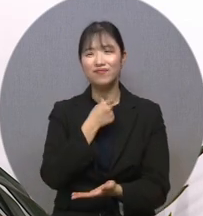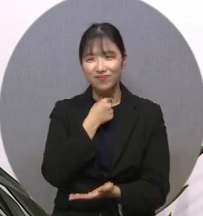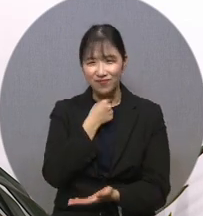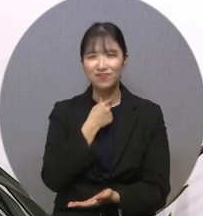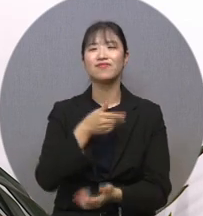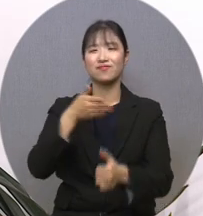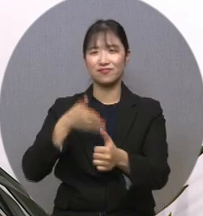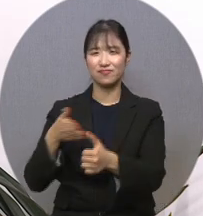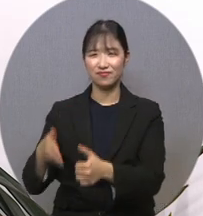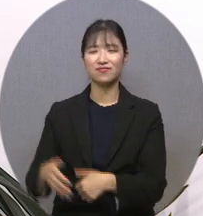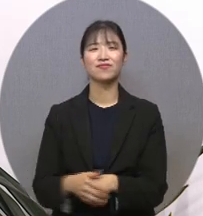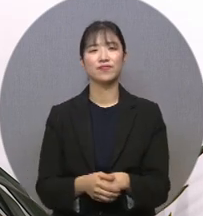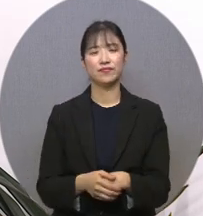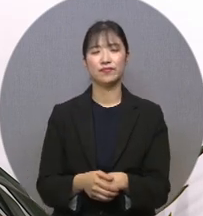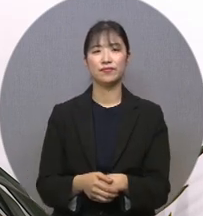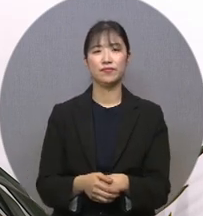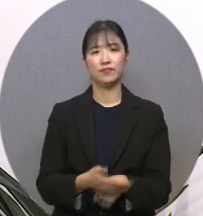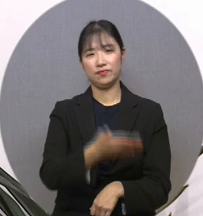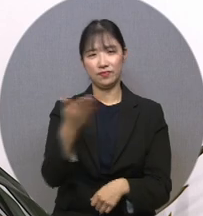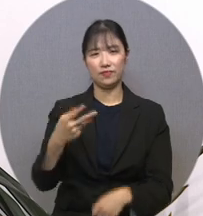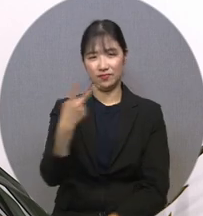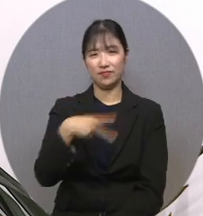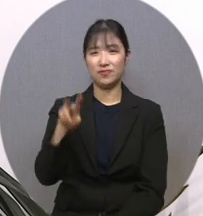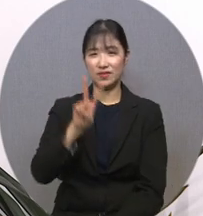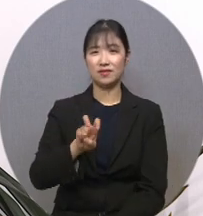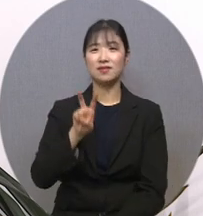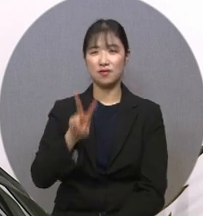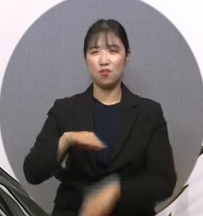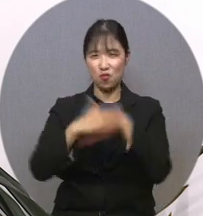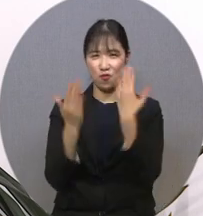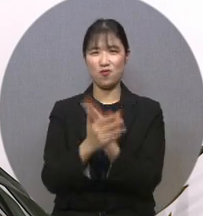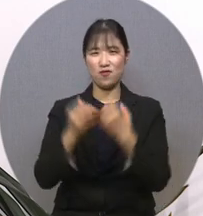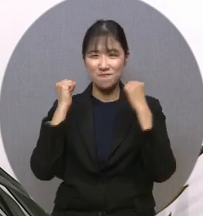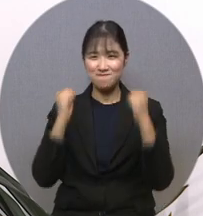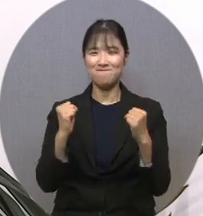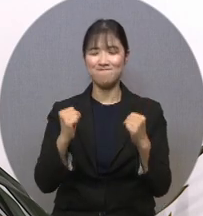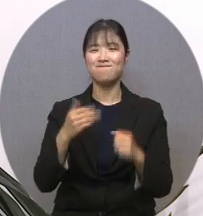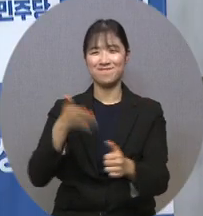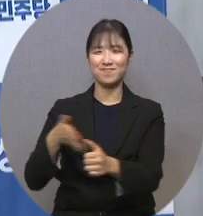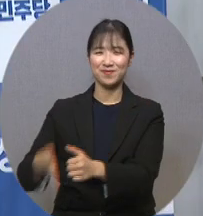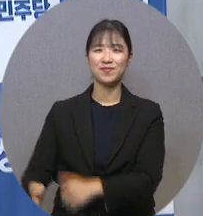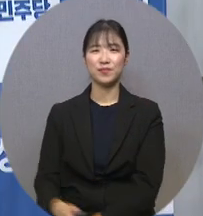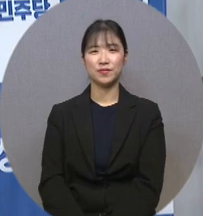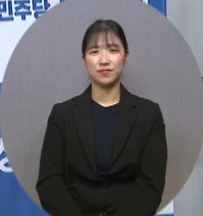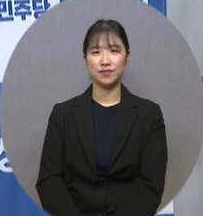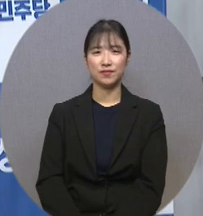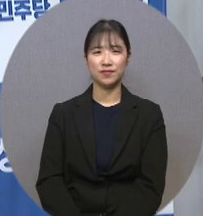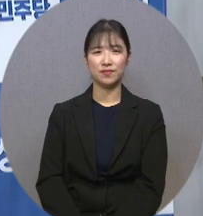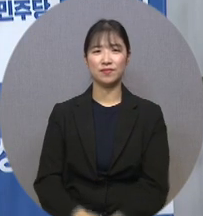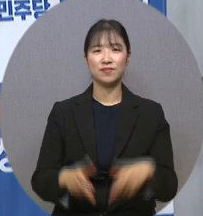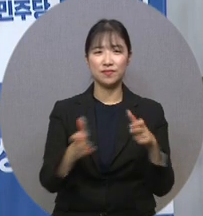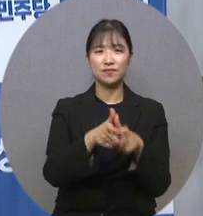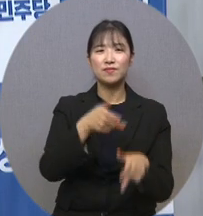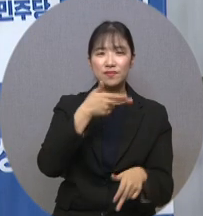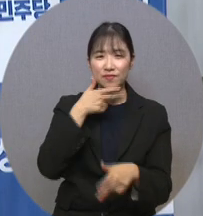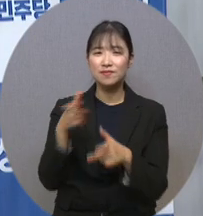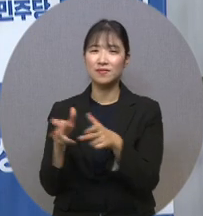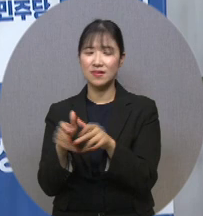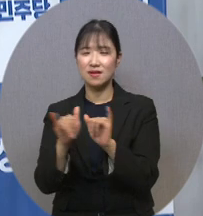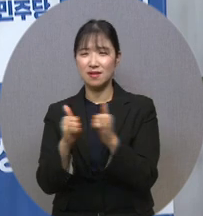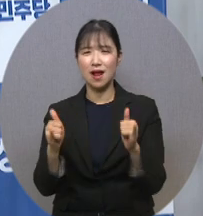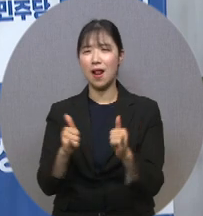빌겠습니다. 여러분들 2022년 모두 화이팅입니다. 비장애인과 장애인의 장벽